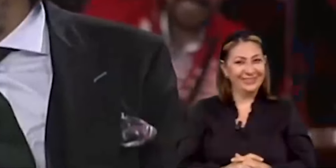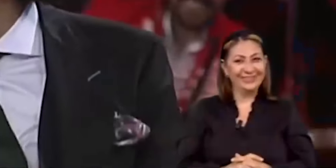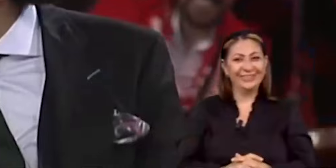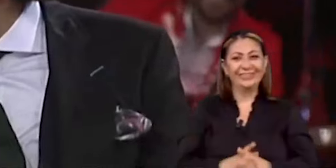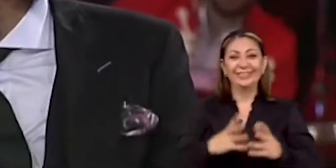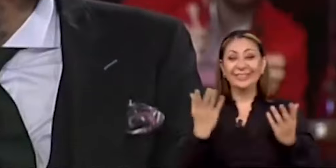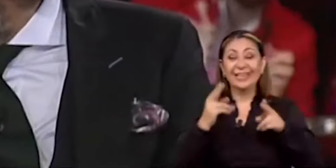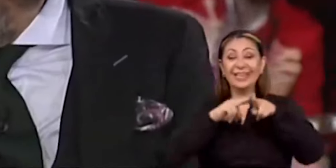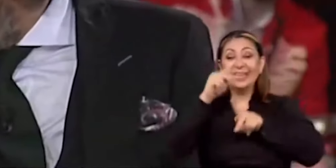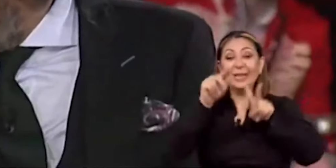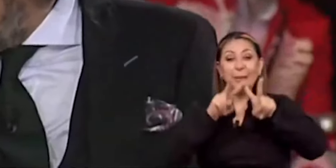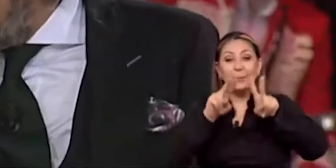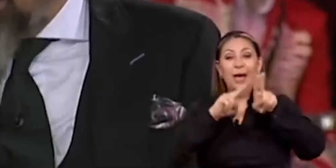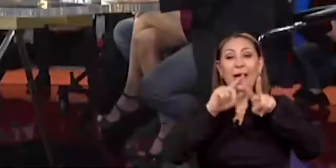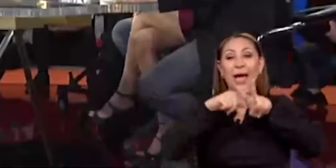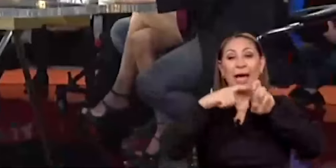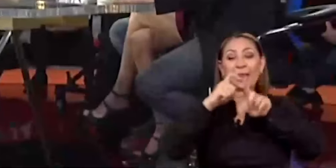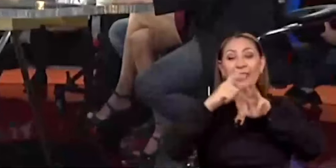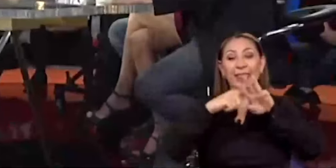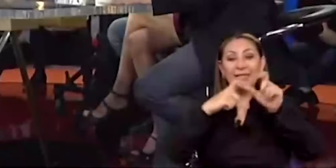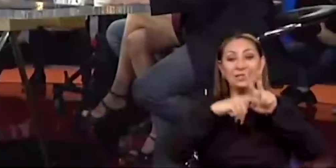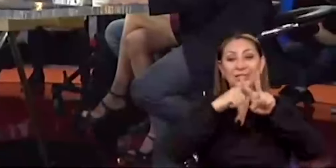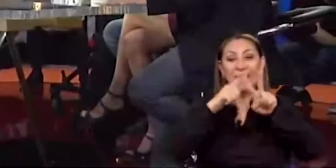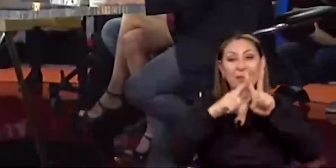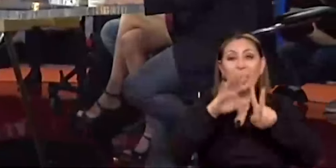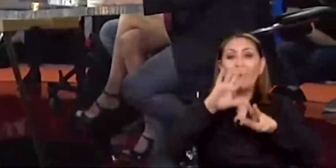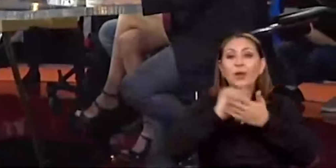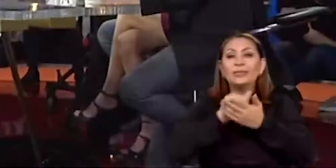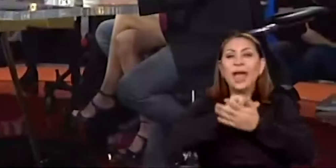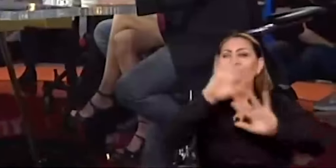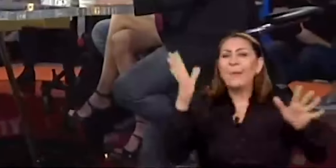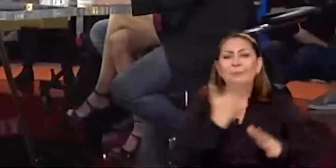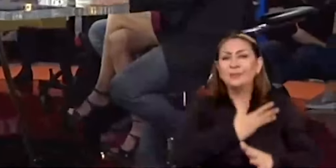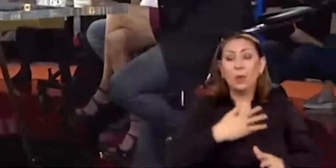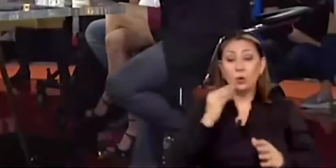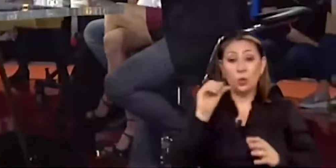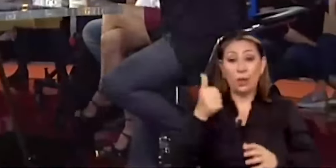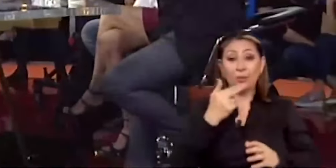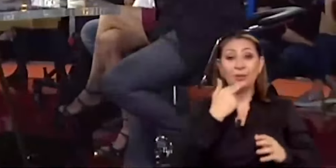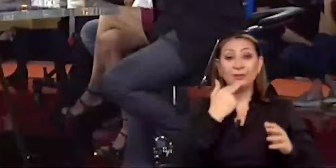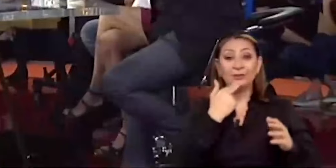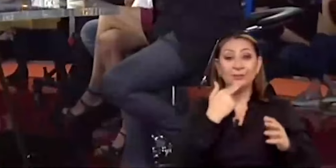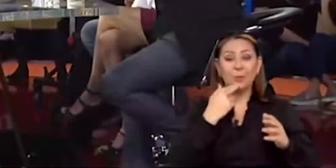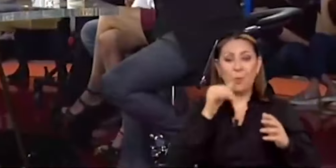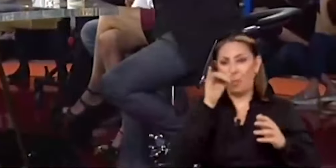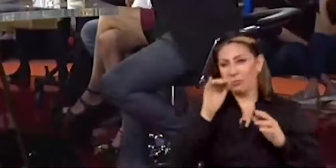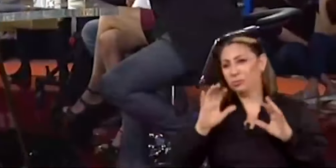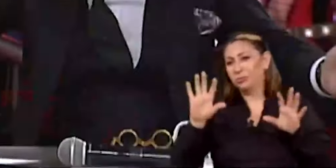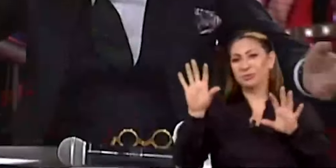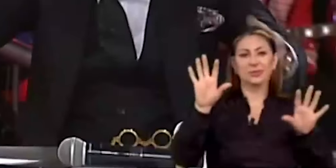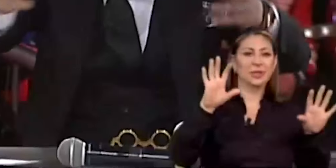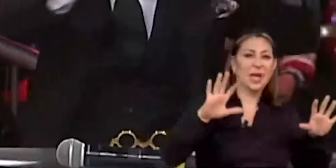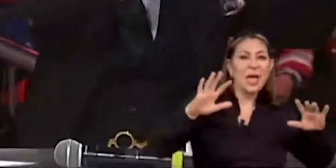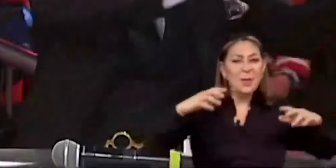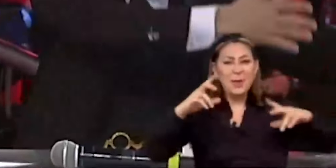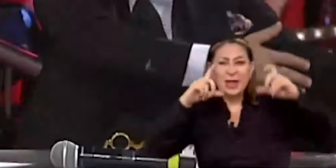Çünkü o Kim Kardashian var ya, hani bizim bütün gazeteler bayılıyorlar. Türkiye'nin en önemli gazeteleri. Evet. Kadın poposunu sandala